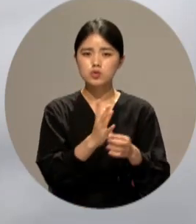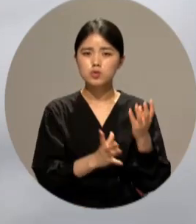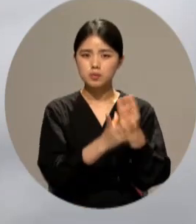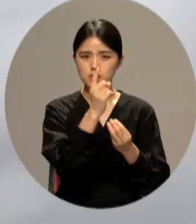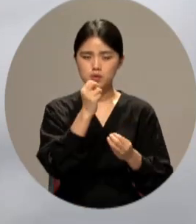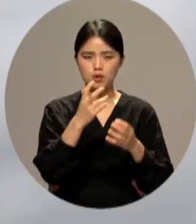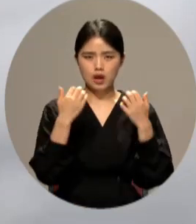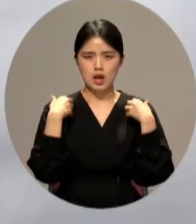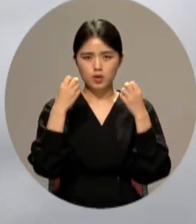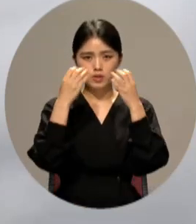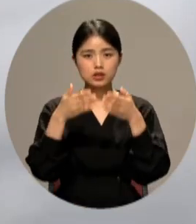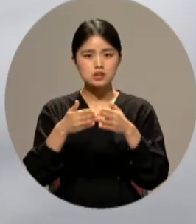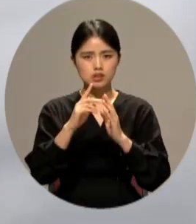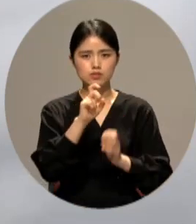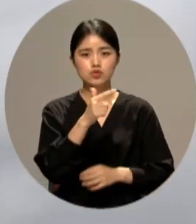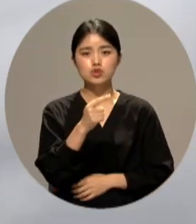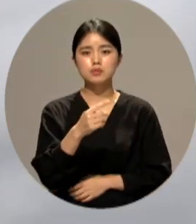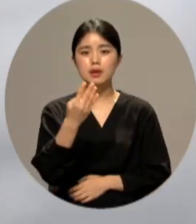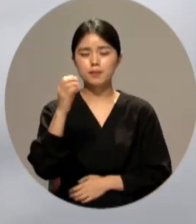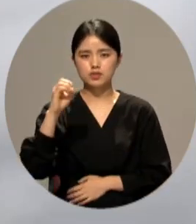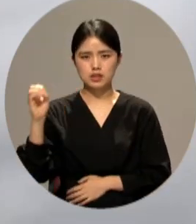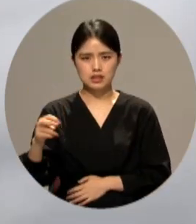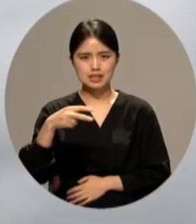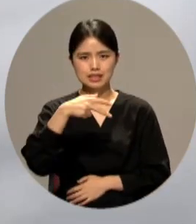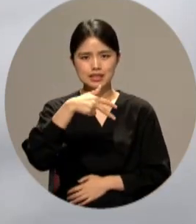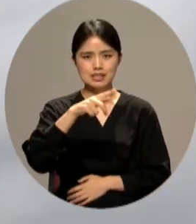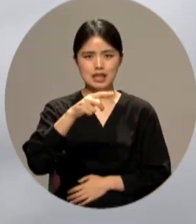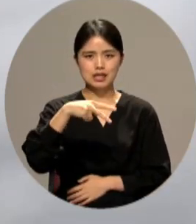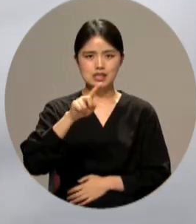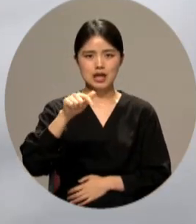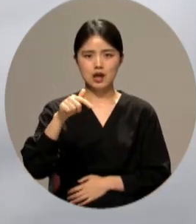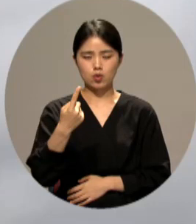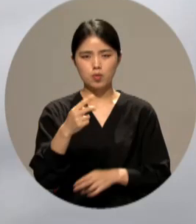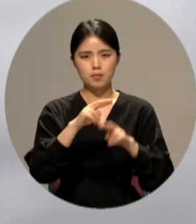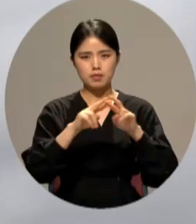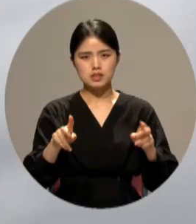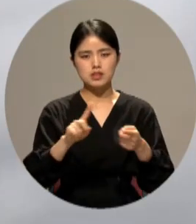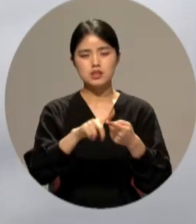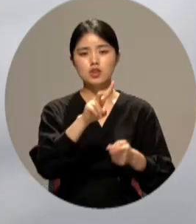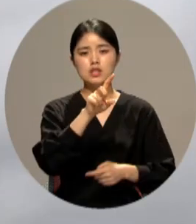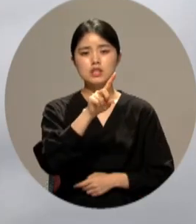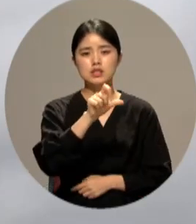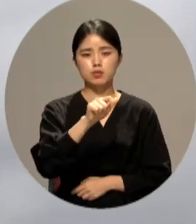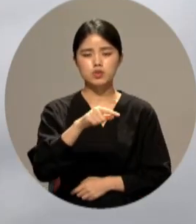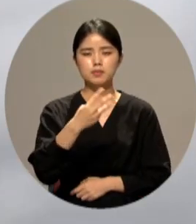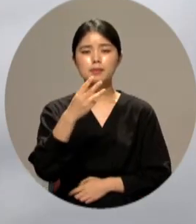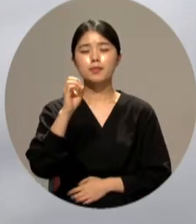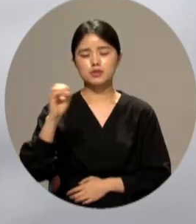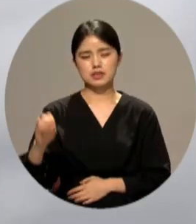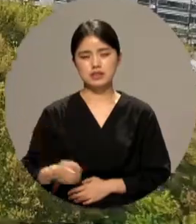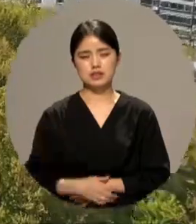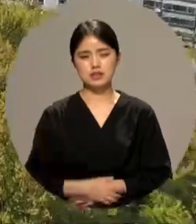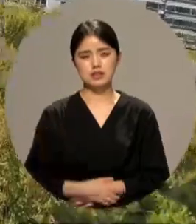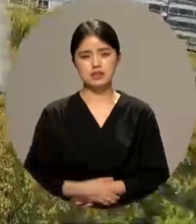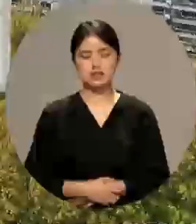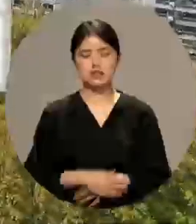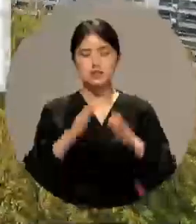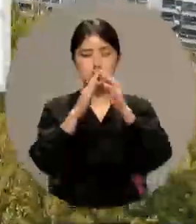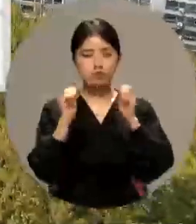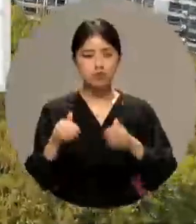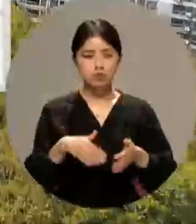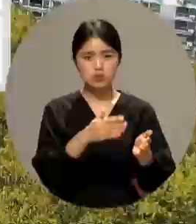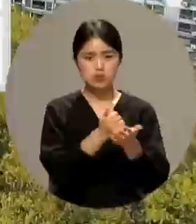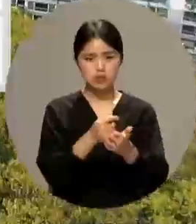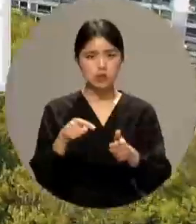신설 16.4% 자사고 폐지 와 대입 정시 확대 문제 15.3% 였읍니다 전북도지사